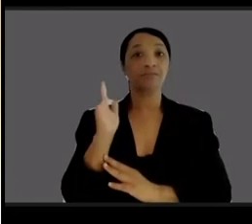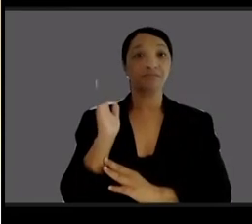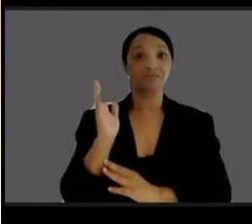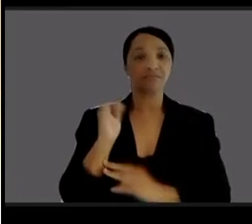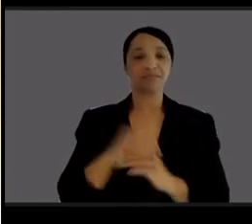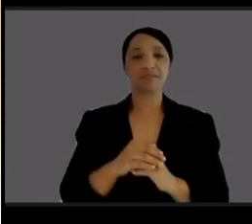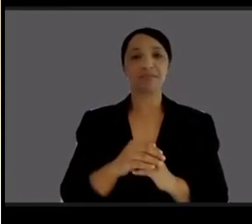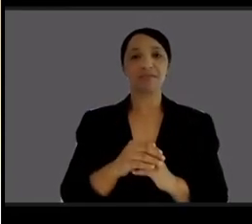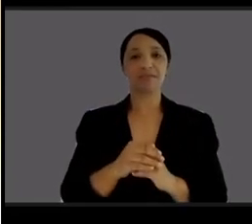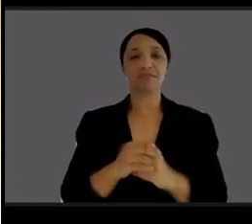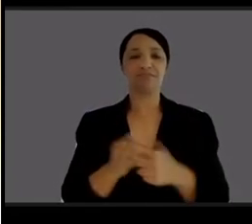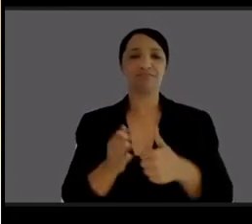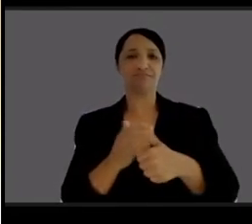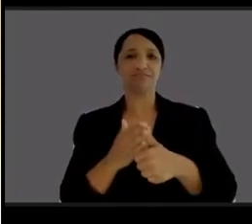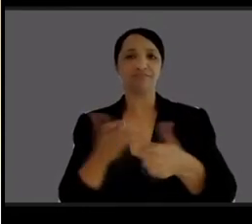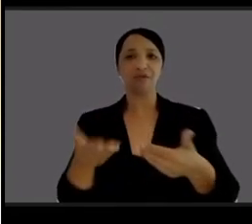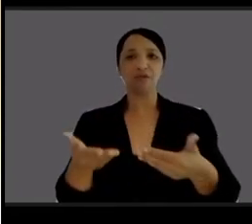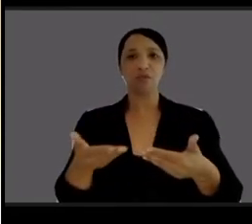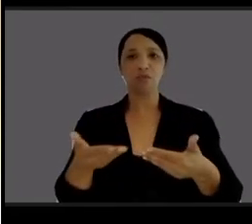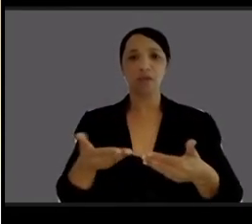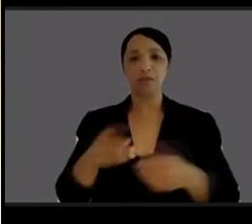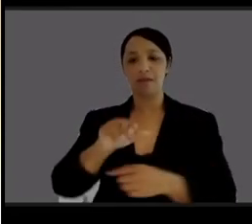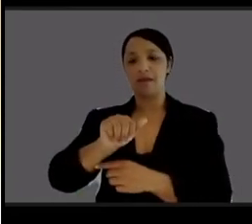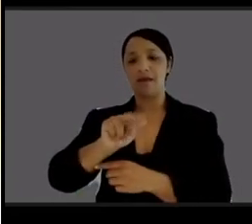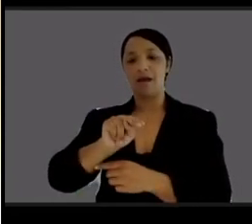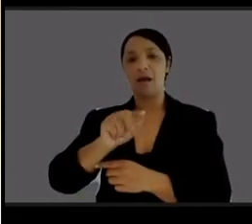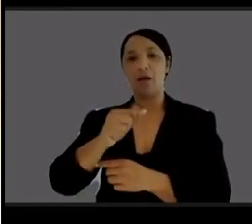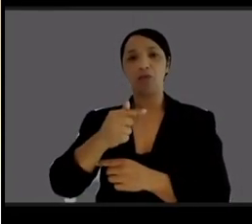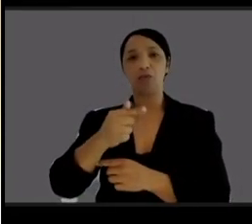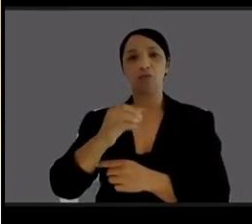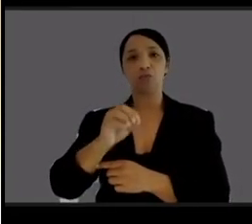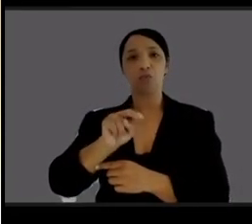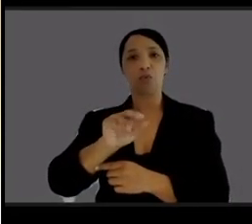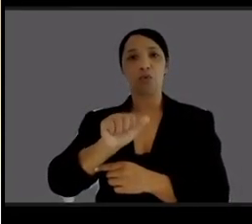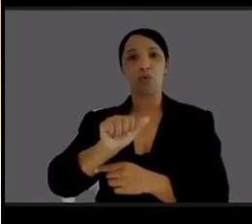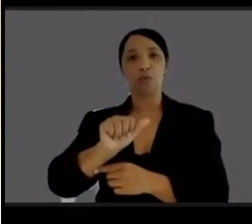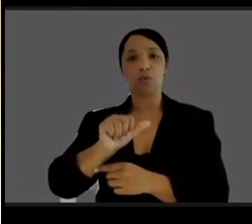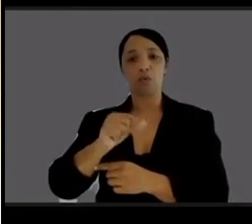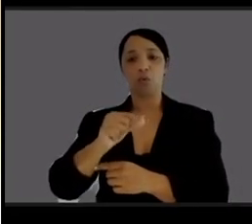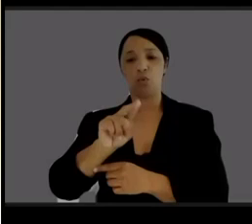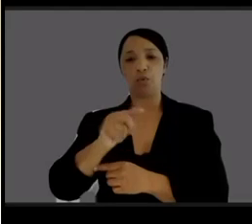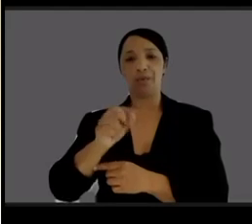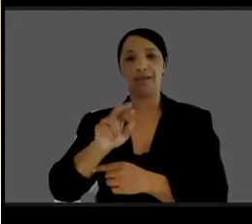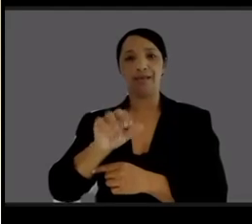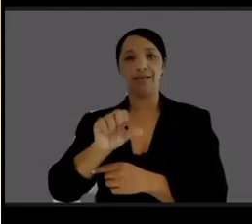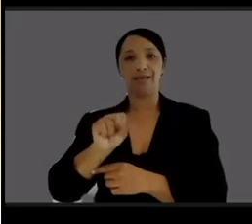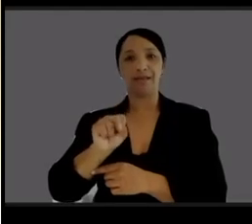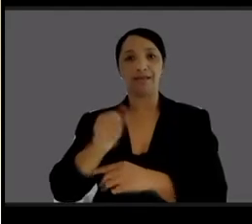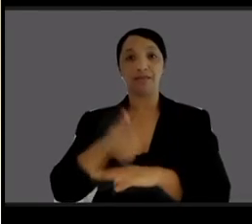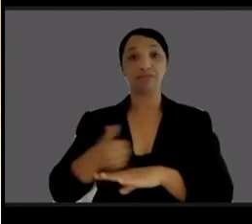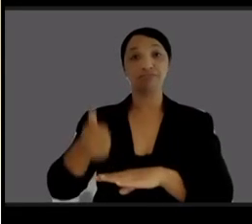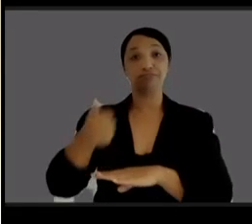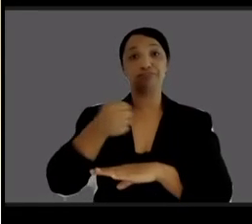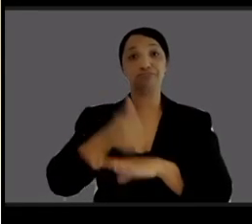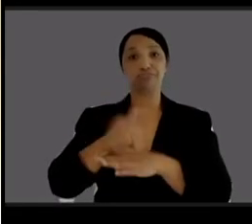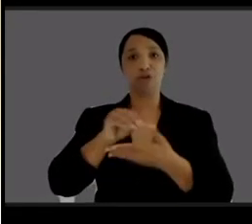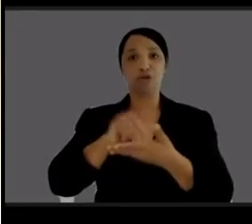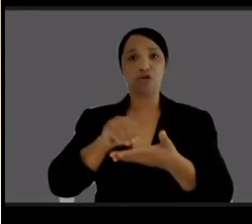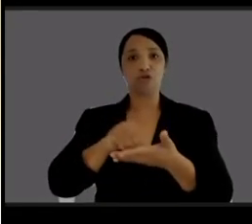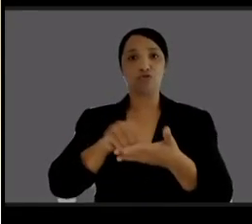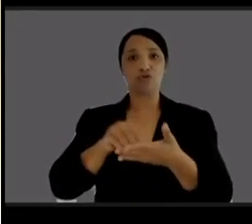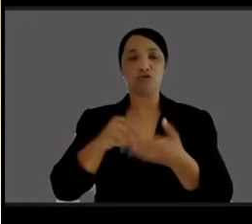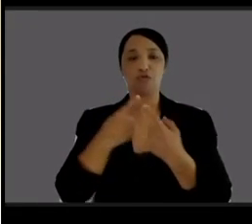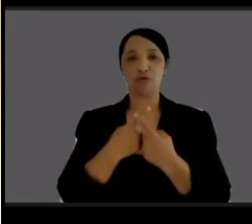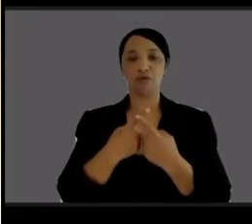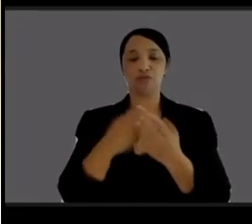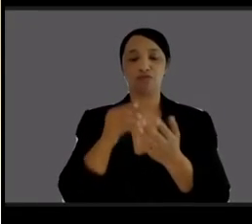d'abord, nous souhaitons la bienvenue à M. Antonio Gutiérrez, secrétaire général des Nations Unies.